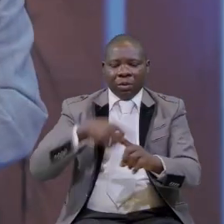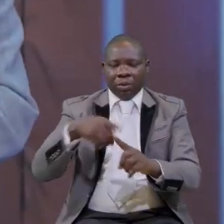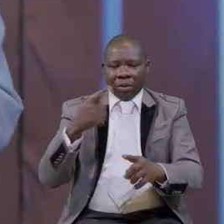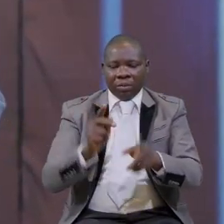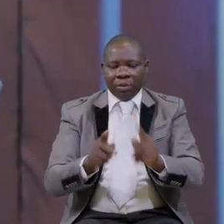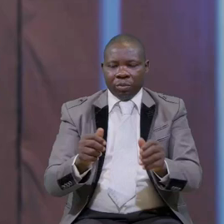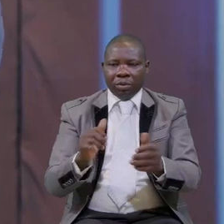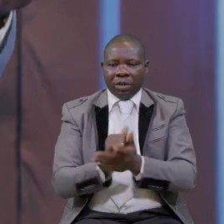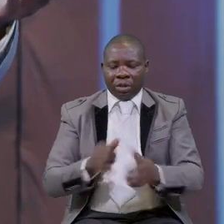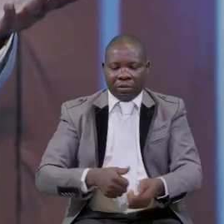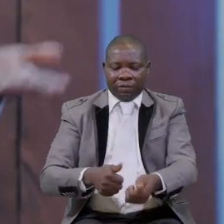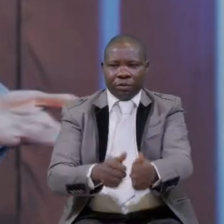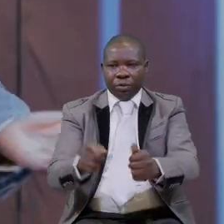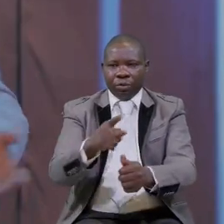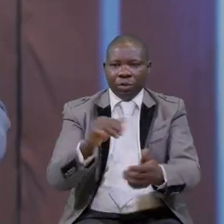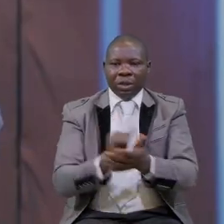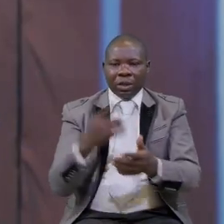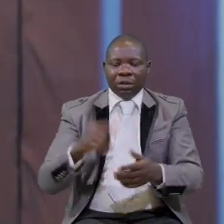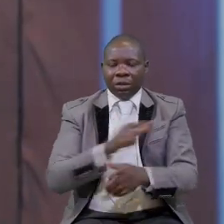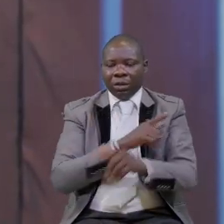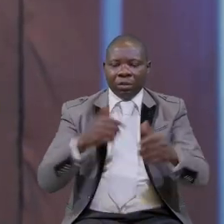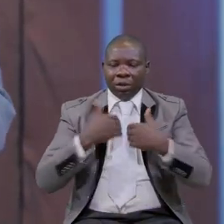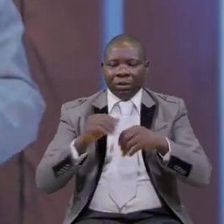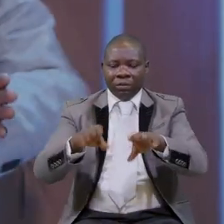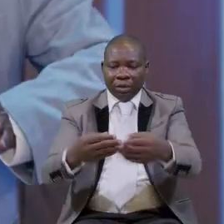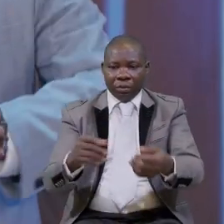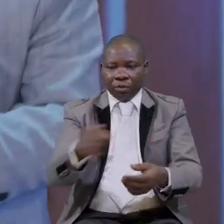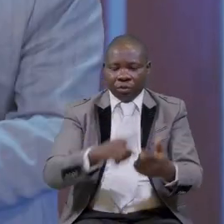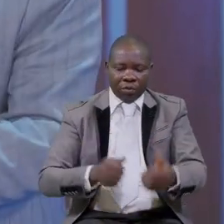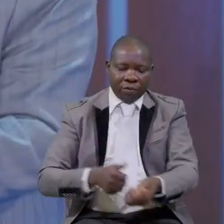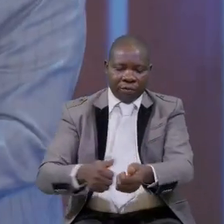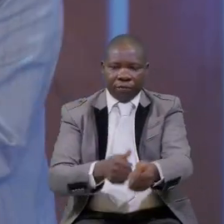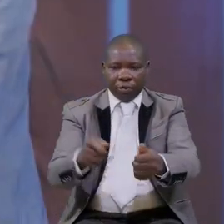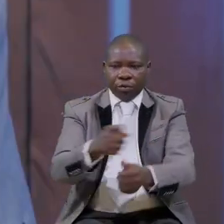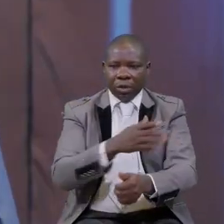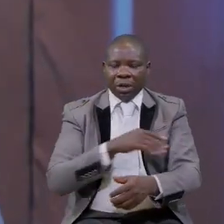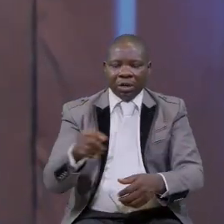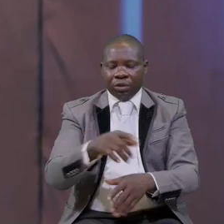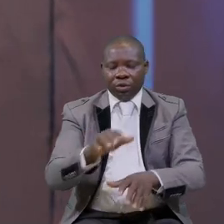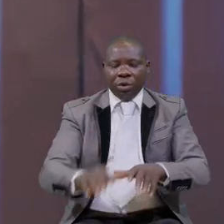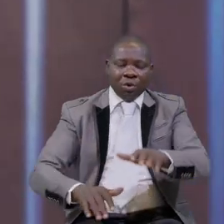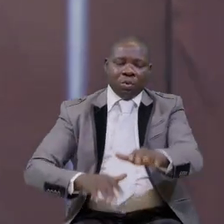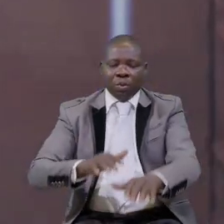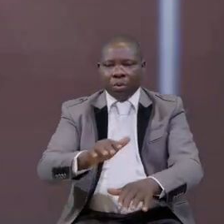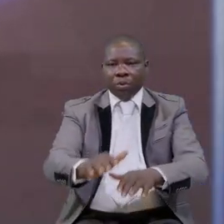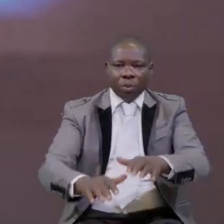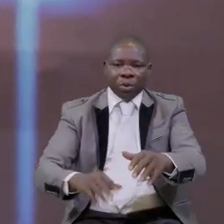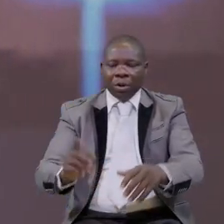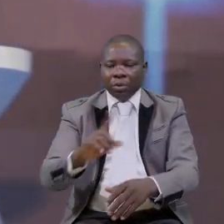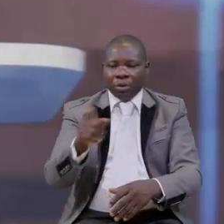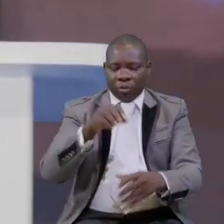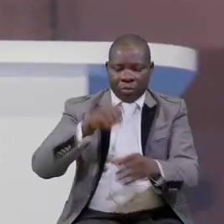Quand ceux qui te suivent, que Dieu t'a donné et qui te suivent, quand ils